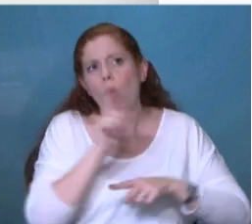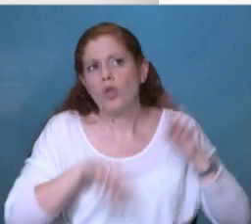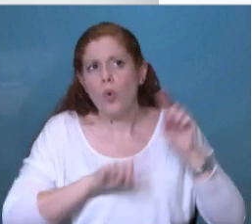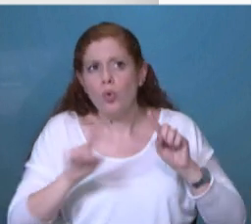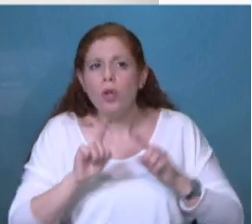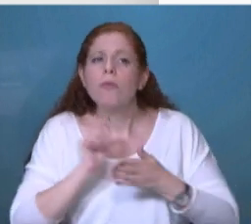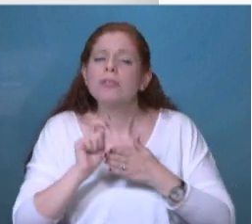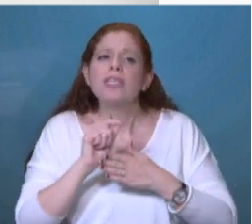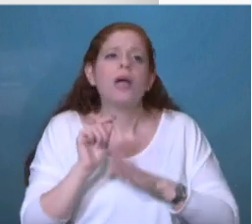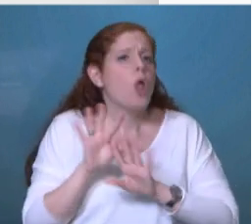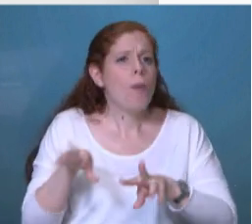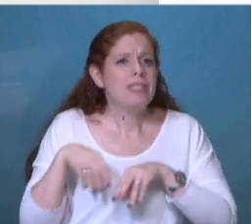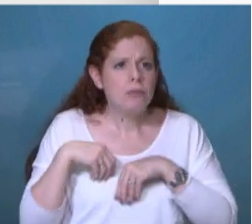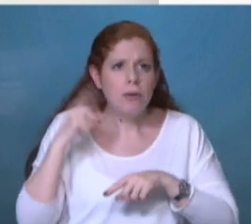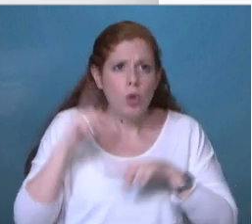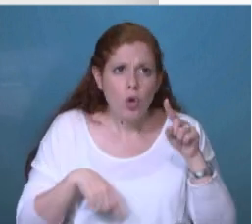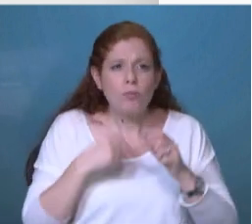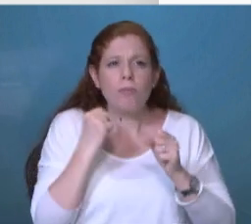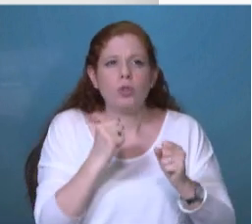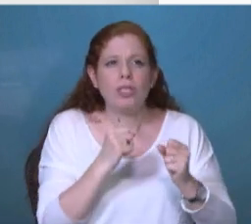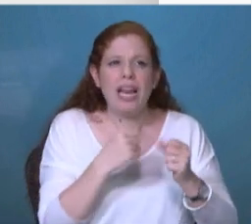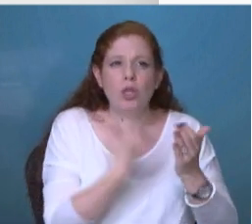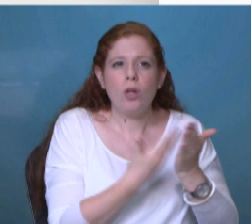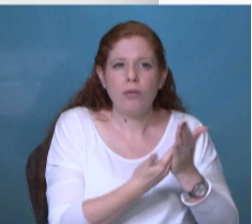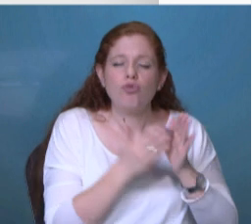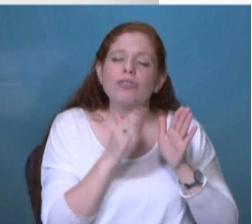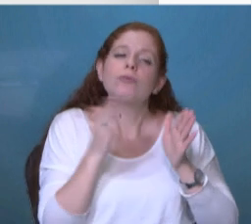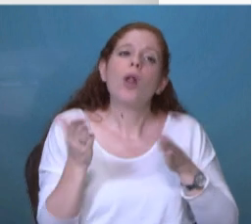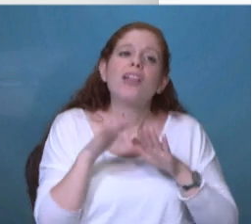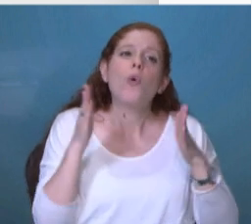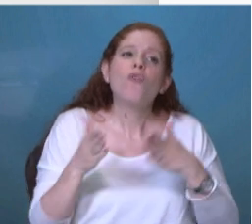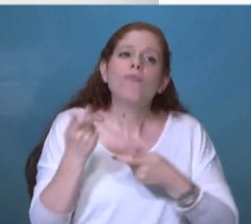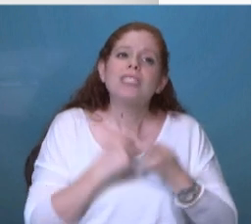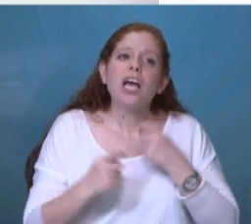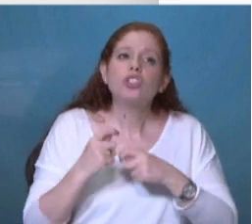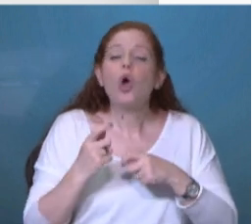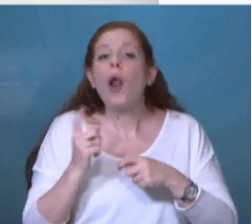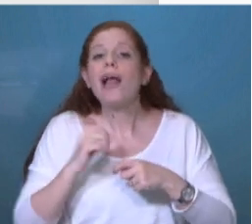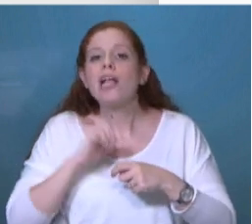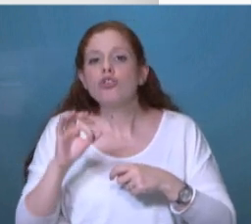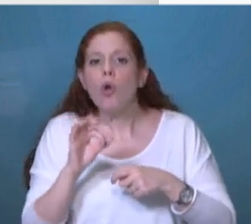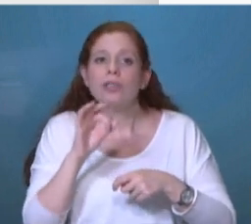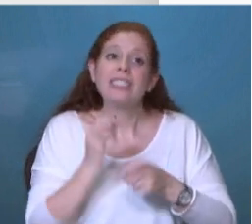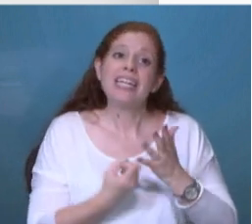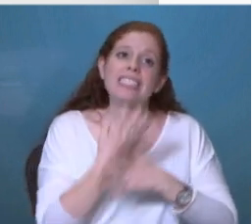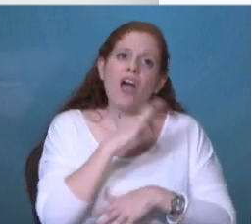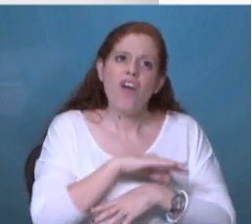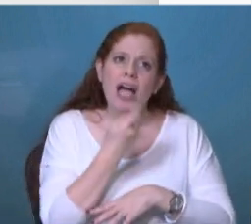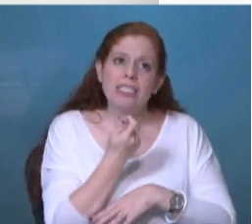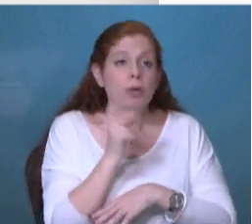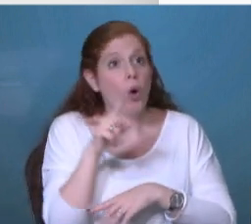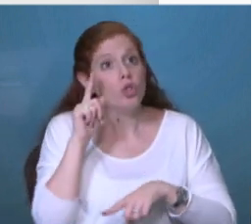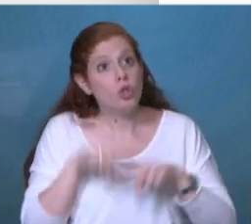את הטענות שמתבססות על נתונים שנמסרו על ידי גוף מסחרי שכל עניינו לייצר רווחים כספיים. ככל שיש